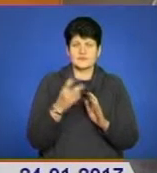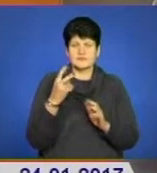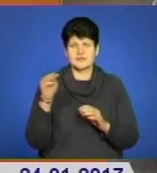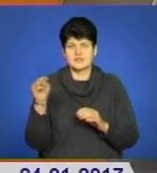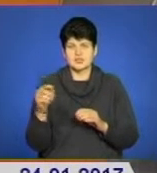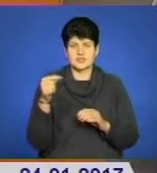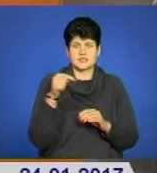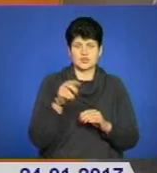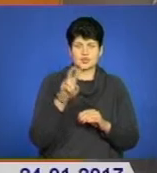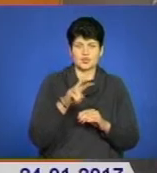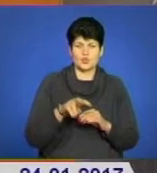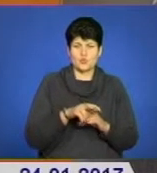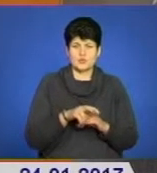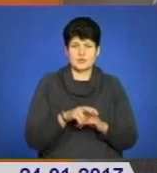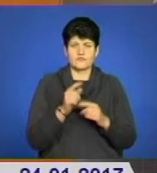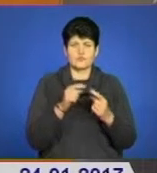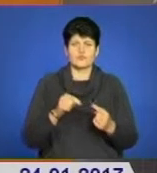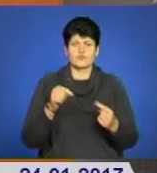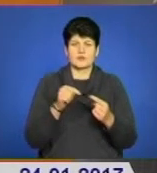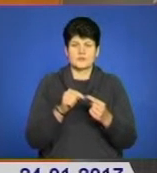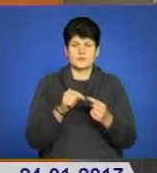та 1000 доларів США, відповідно за